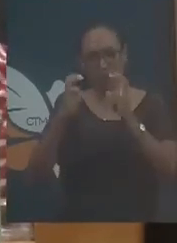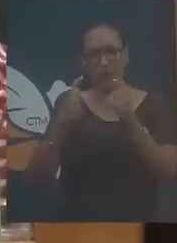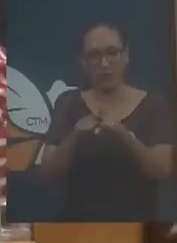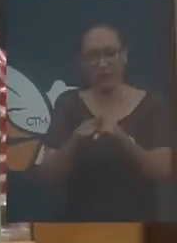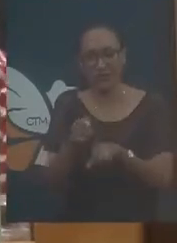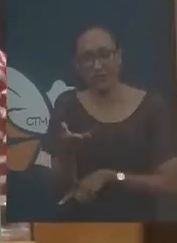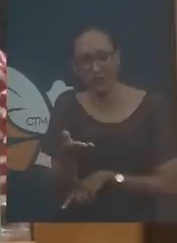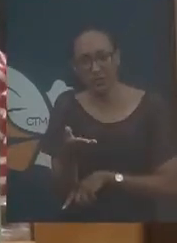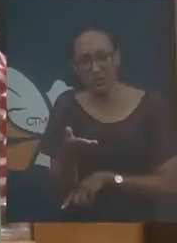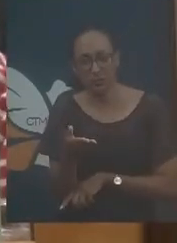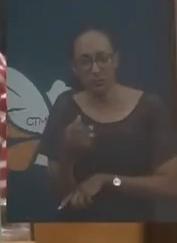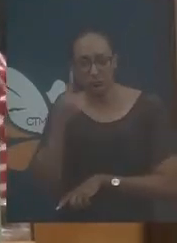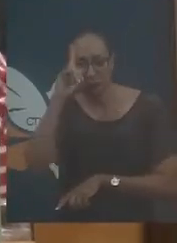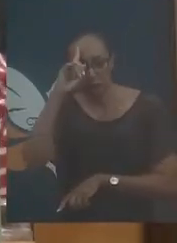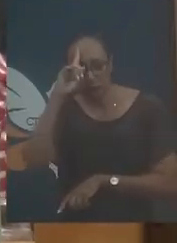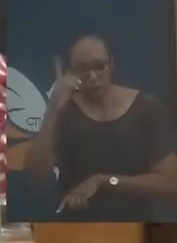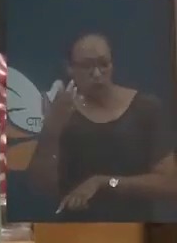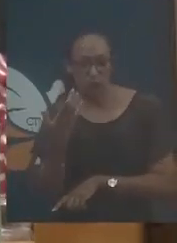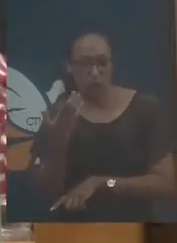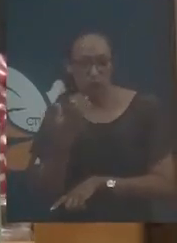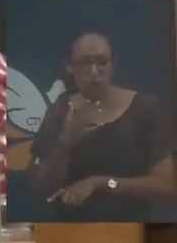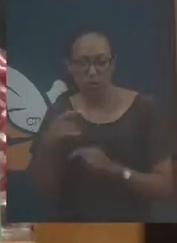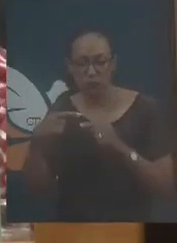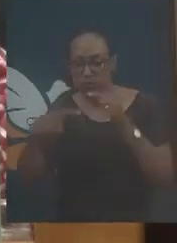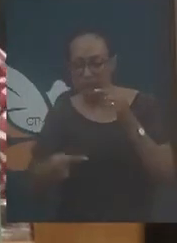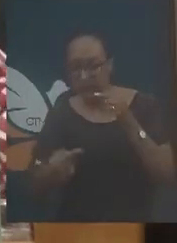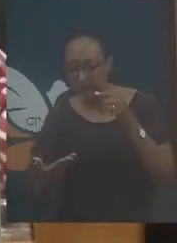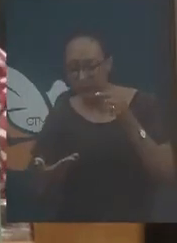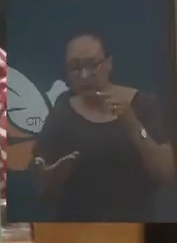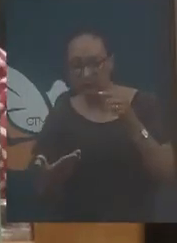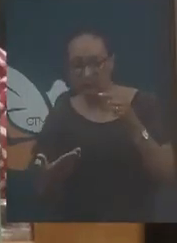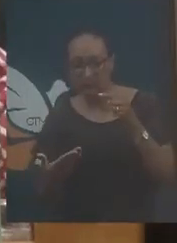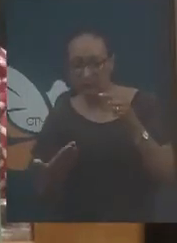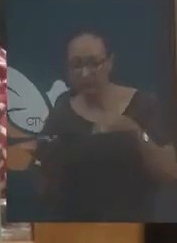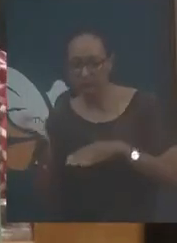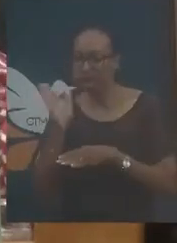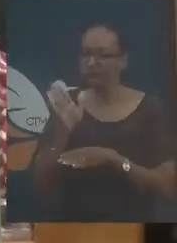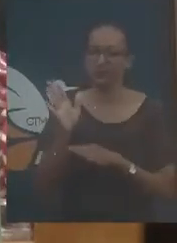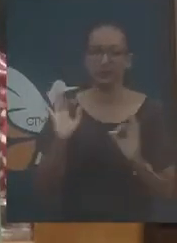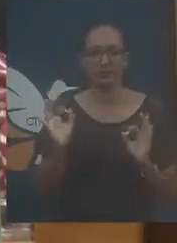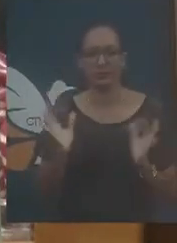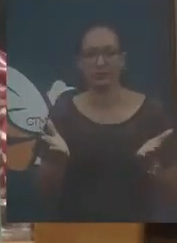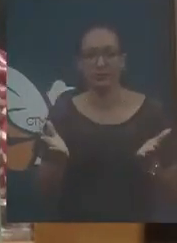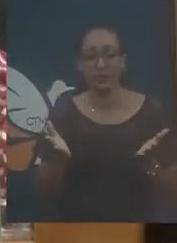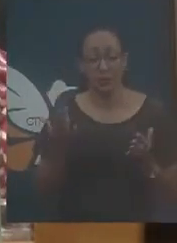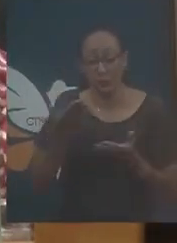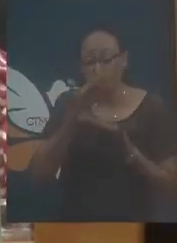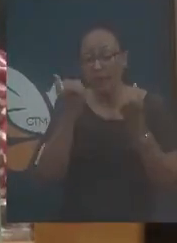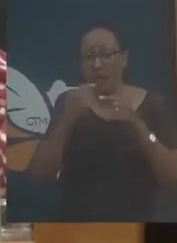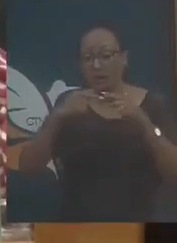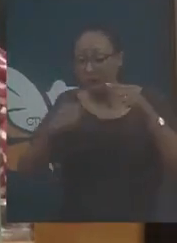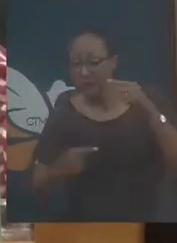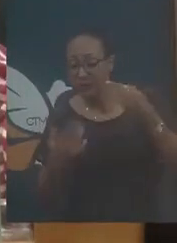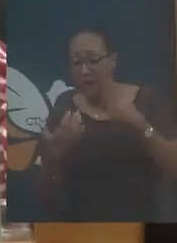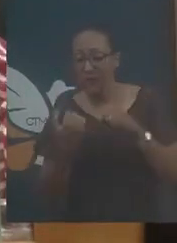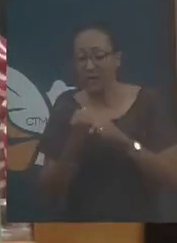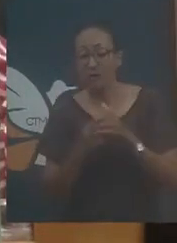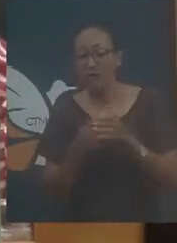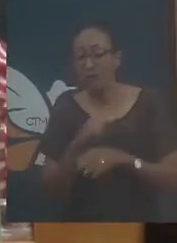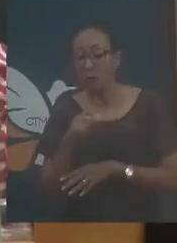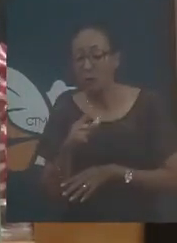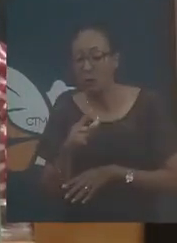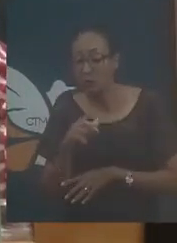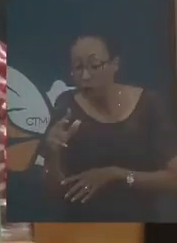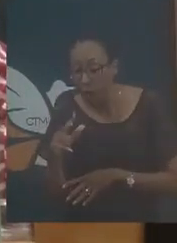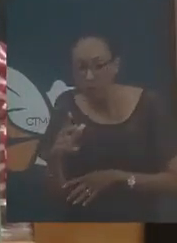Alors, pourquoi vous n'avez pas affiché le déficit? Alors, je ne sais pas comment sera le déficit de 2023, comment sera